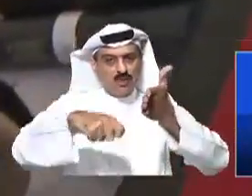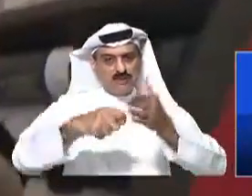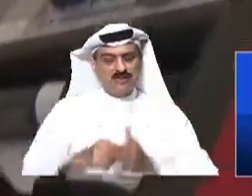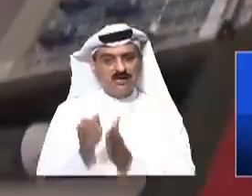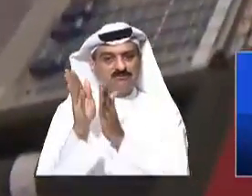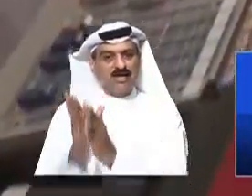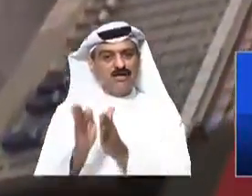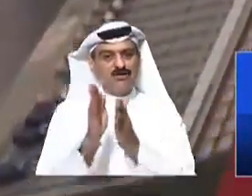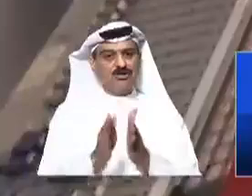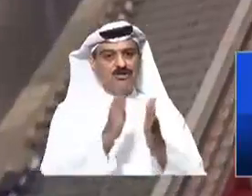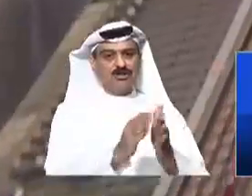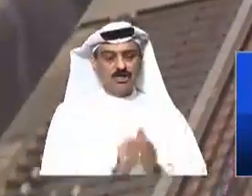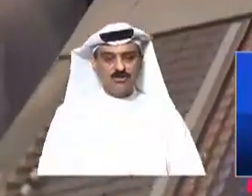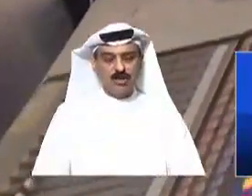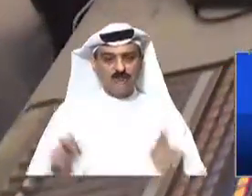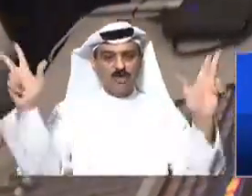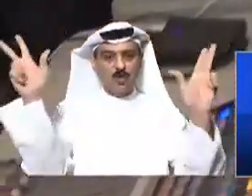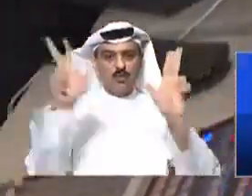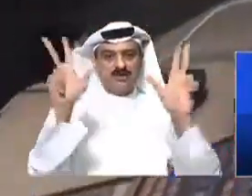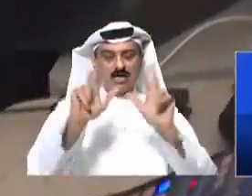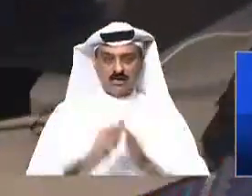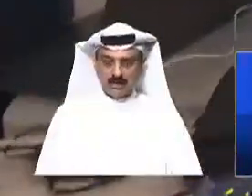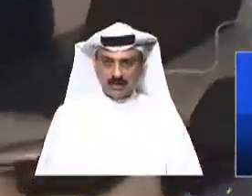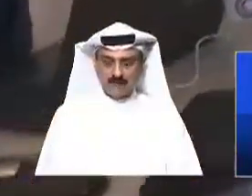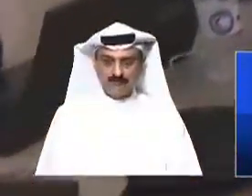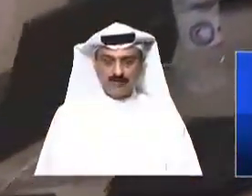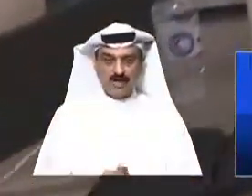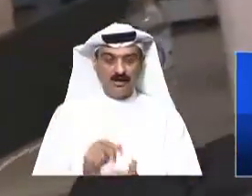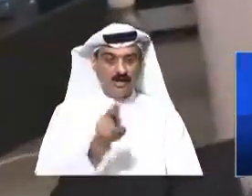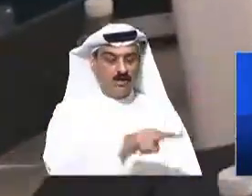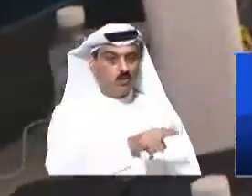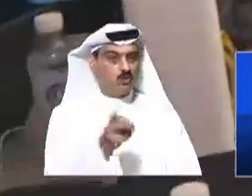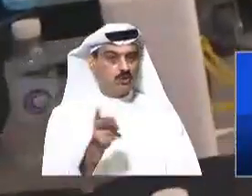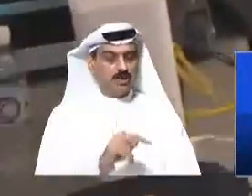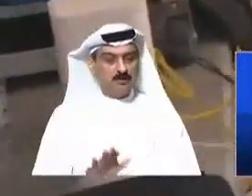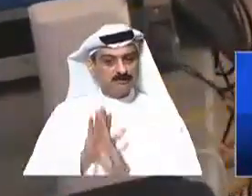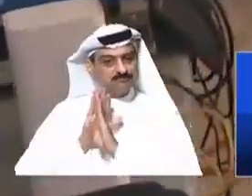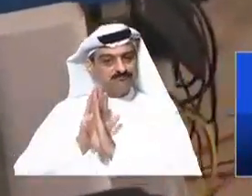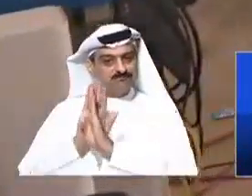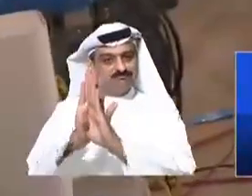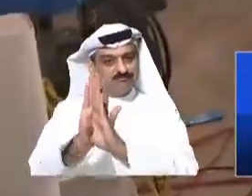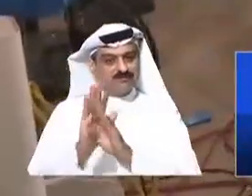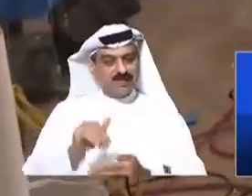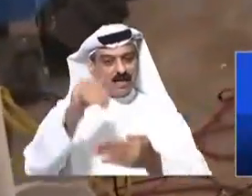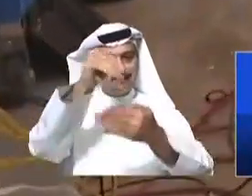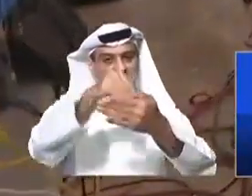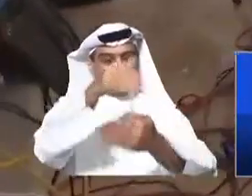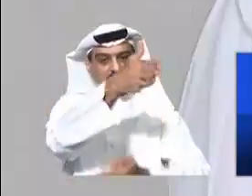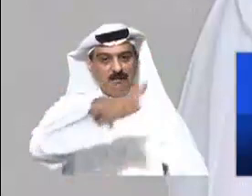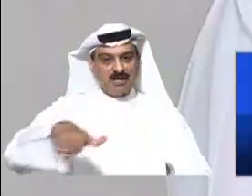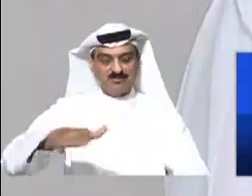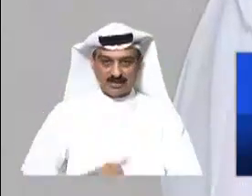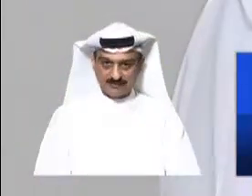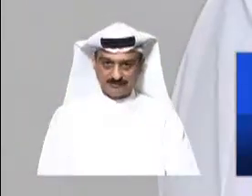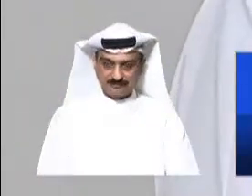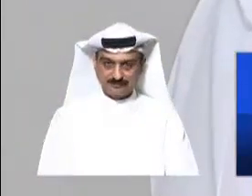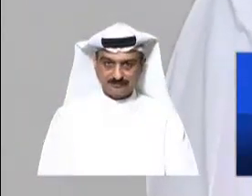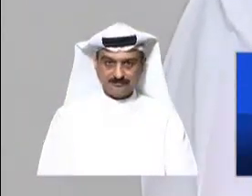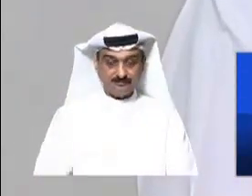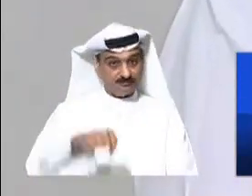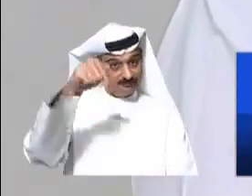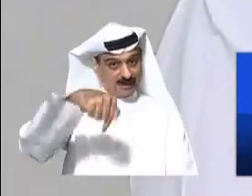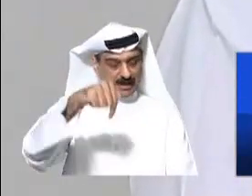التنظيمية لوسائل الإعلام المختلفة لدعم العملية الديمقراطية إعلاميا. في هذه